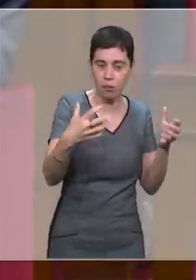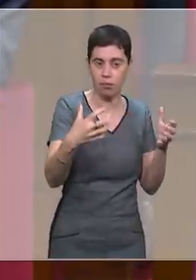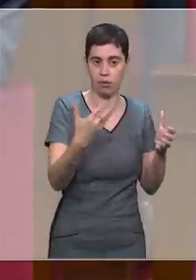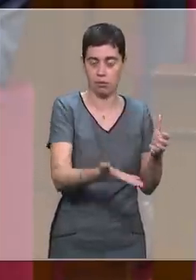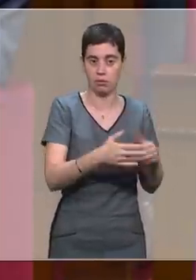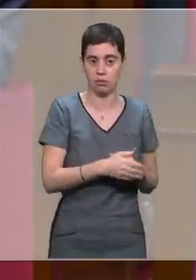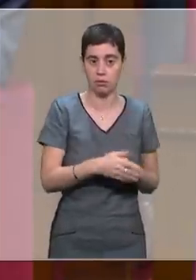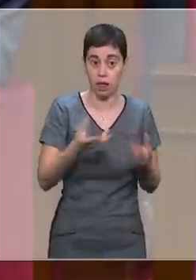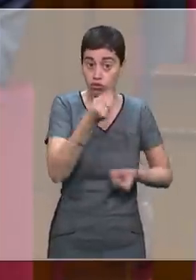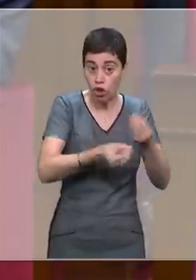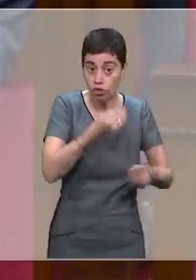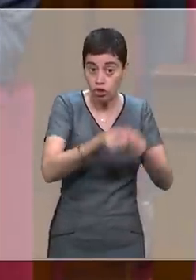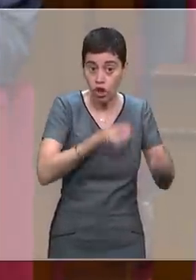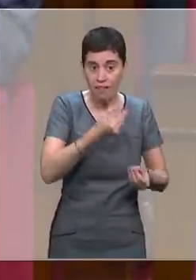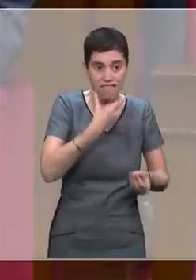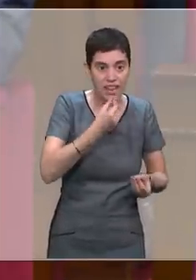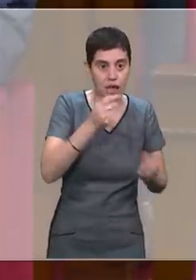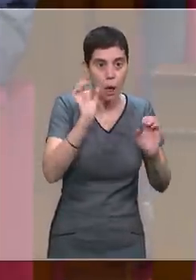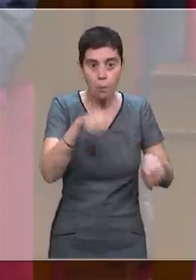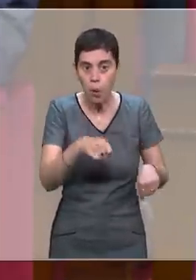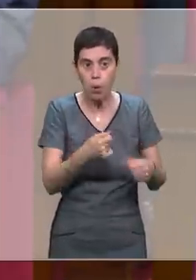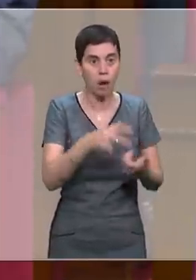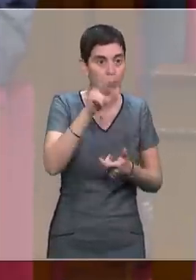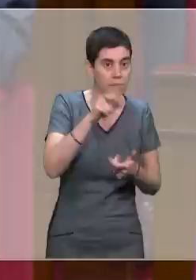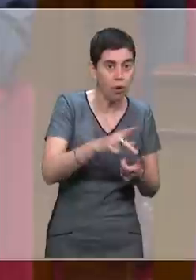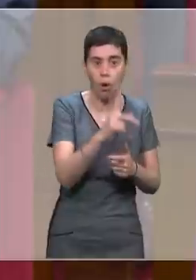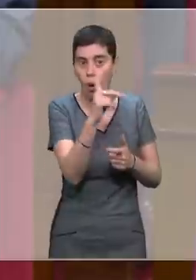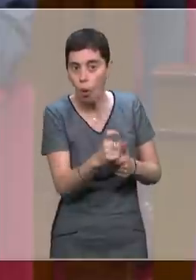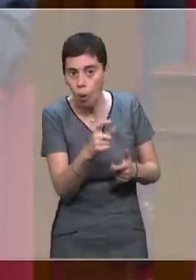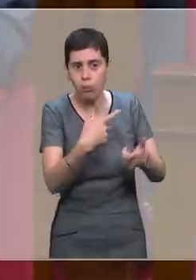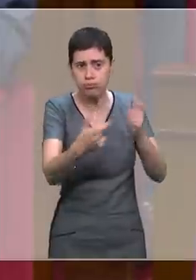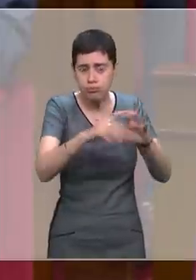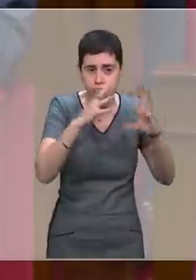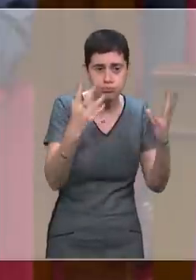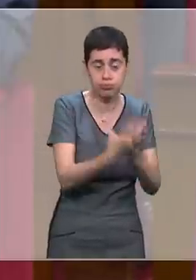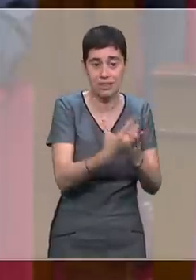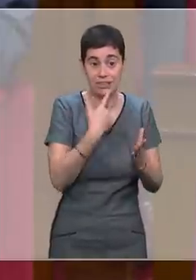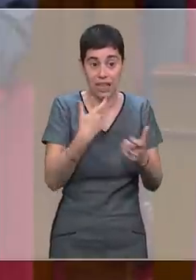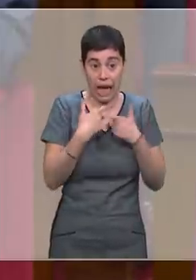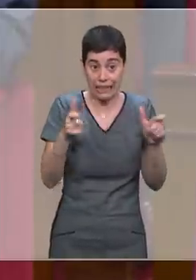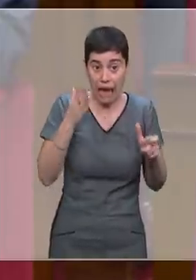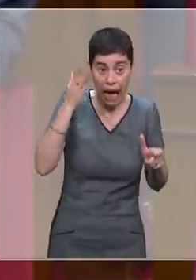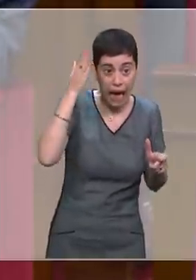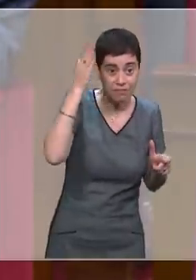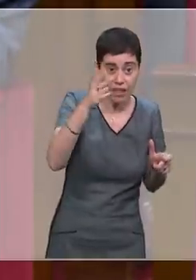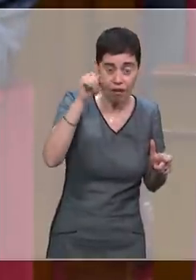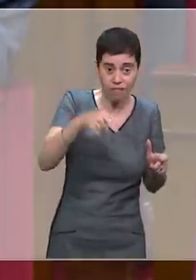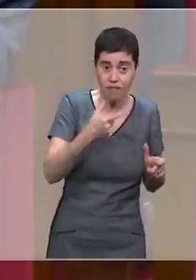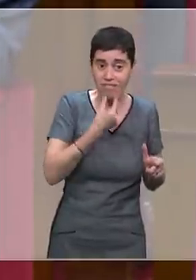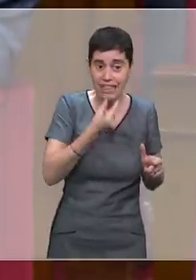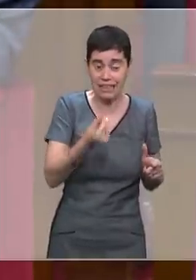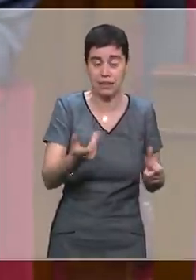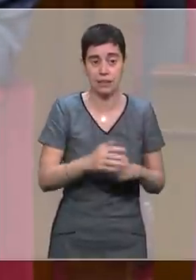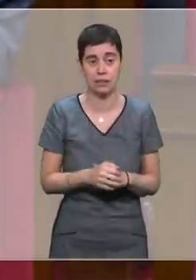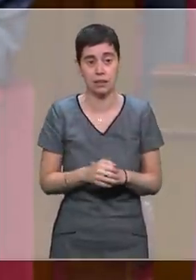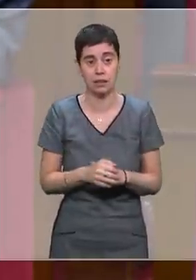suppose de leur faciliter l'accès aux fonciers, à l'eau, aux environnements régionaux. En un mot, l'accès à leur avenir. Madame la Première ministre,